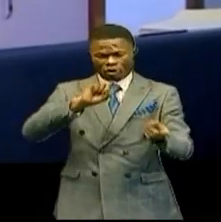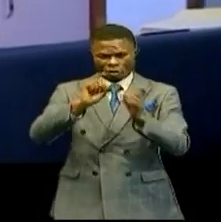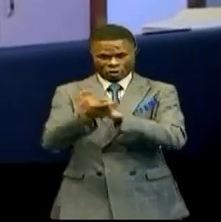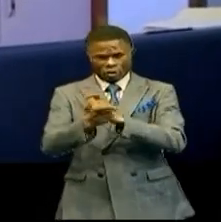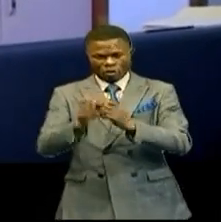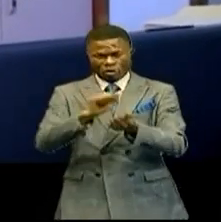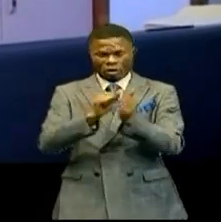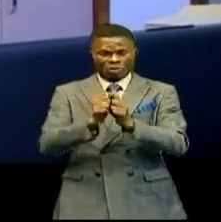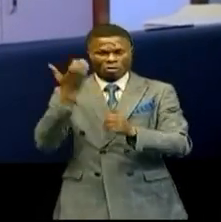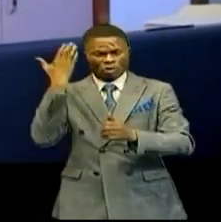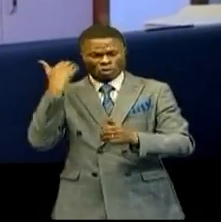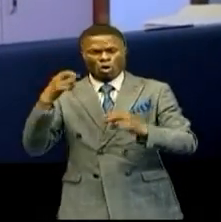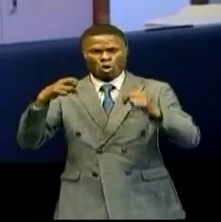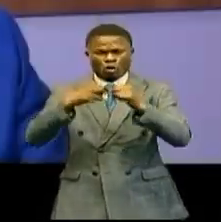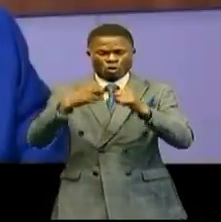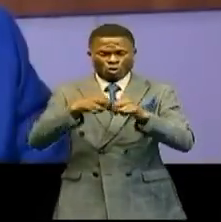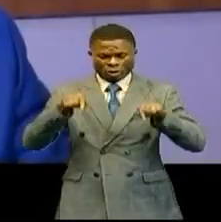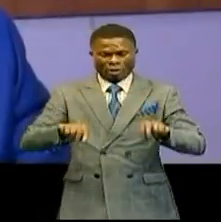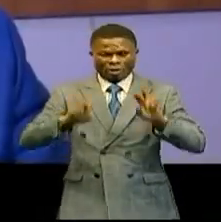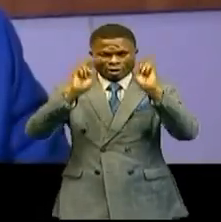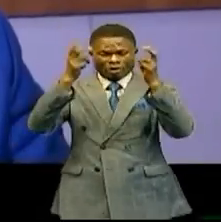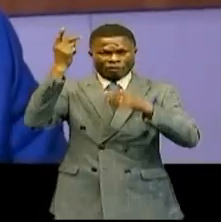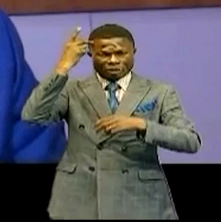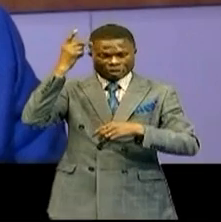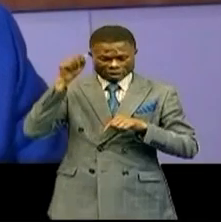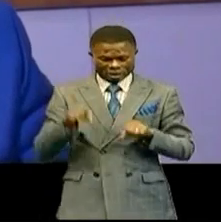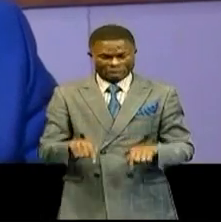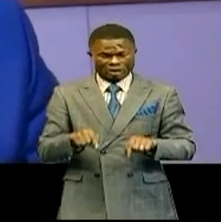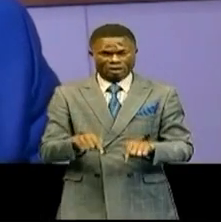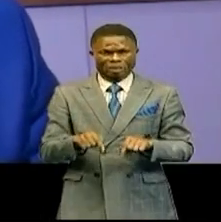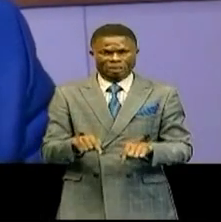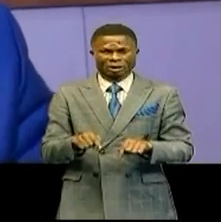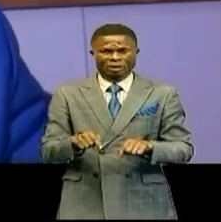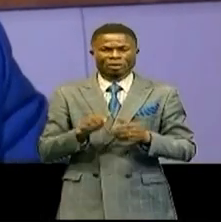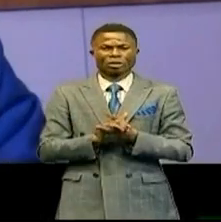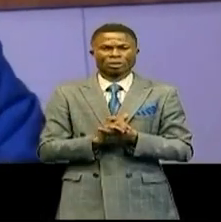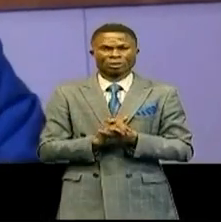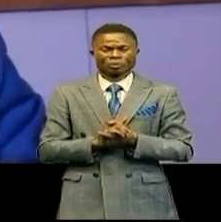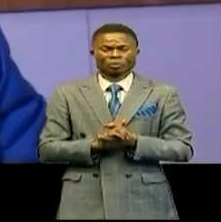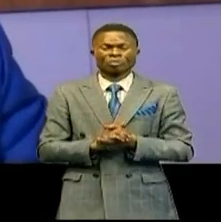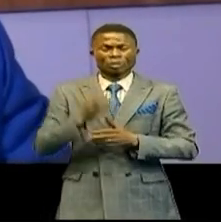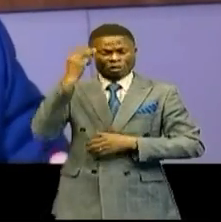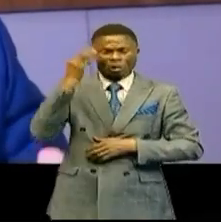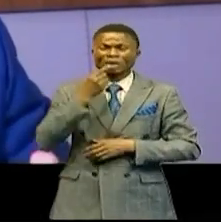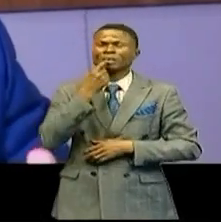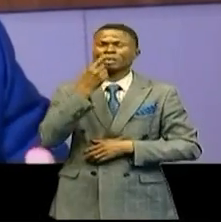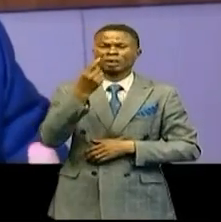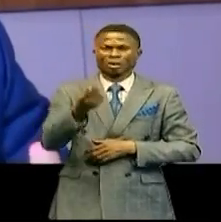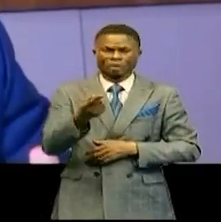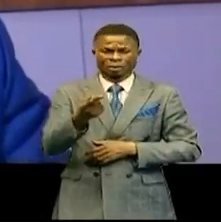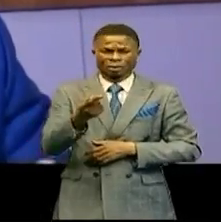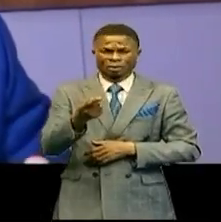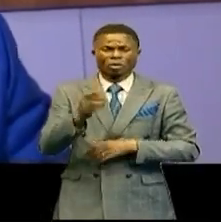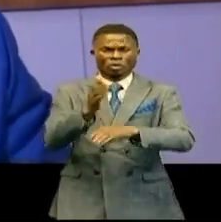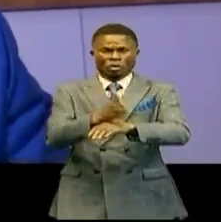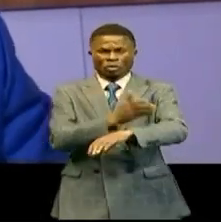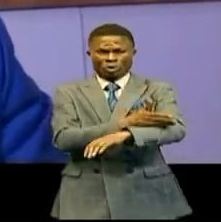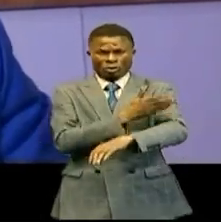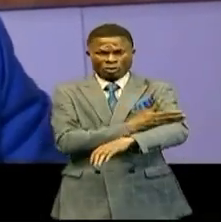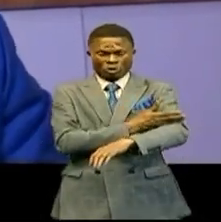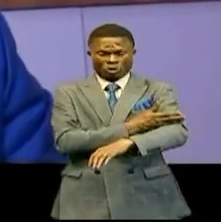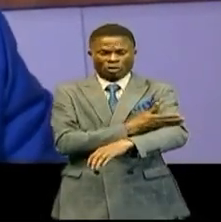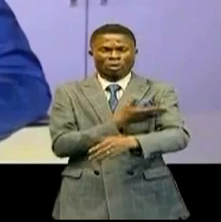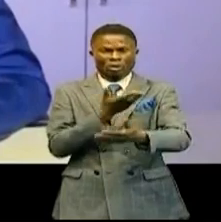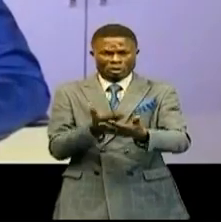la desserte en eau et en électricité dans la ville-province de Kinshasa. Il a indiqué que l'accroissement